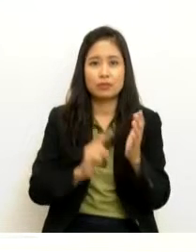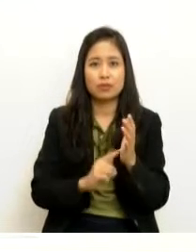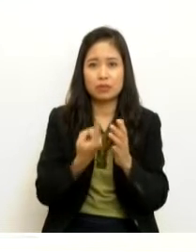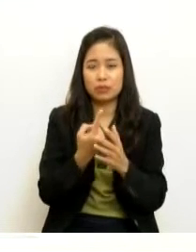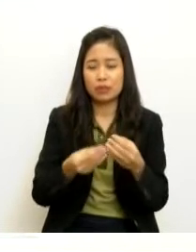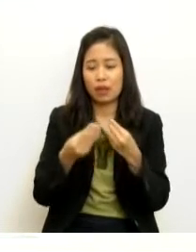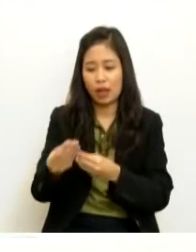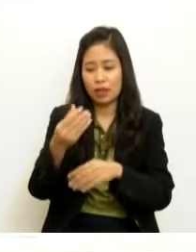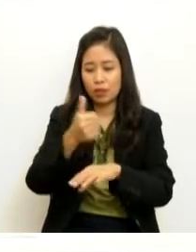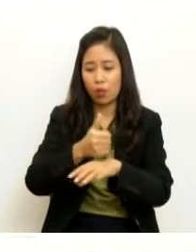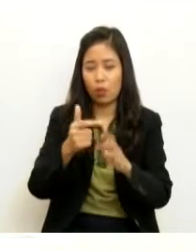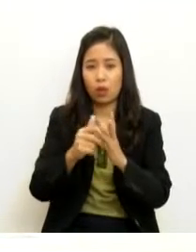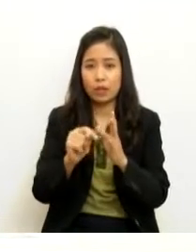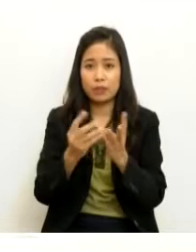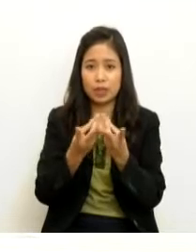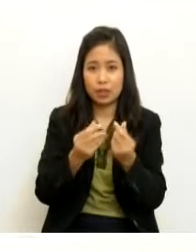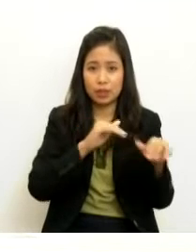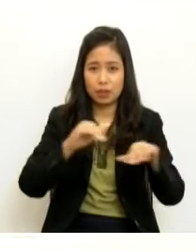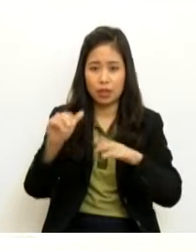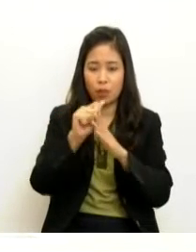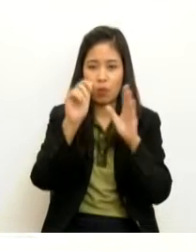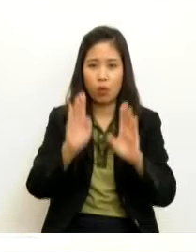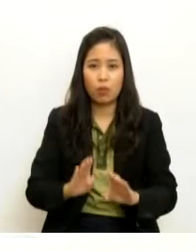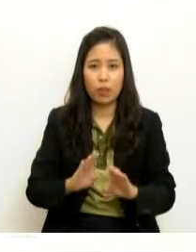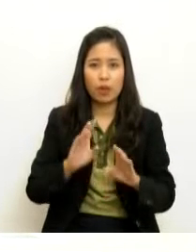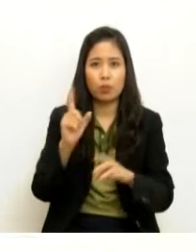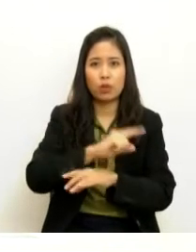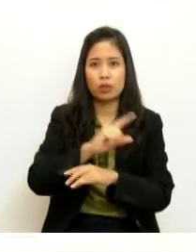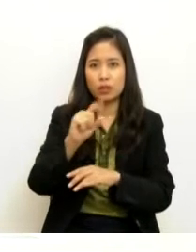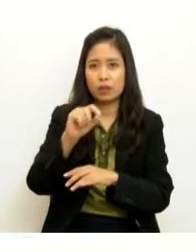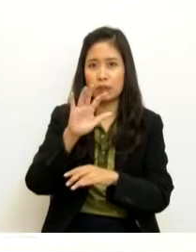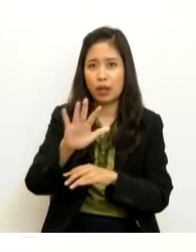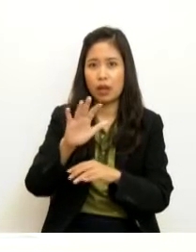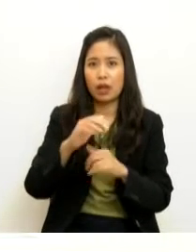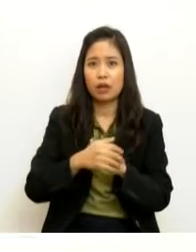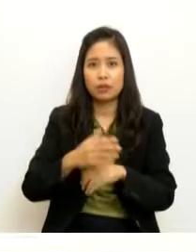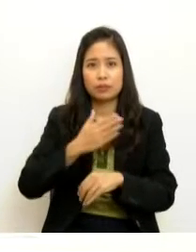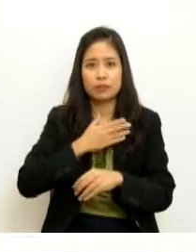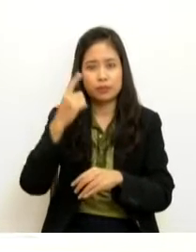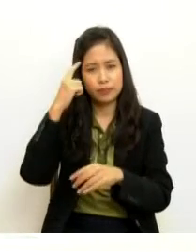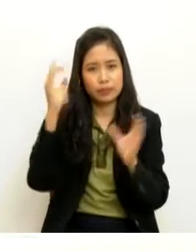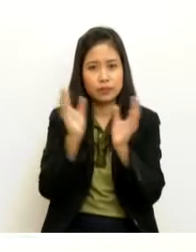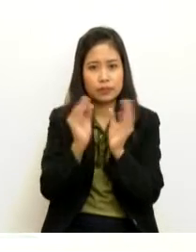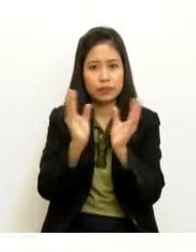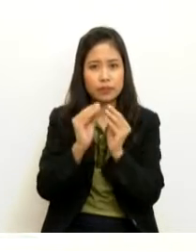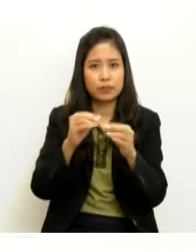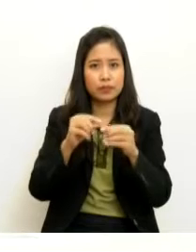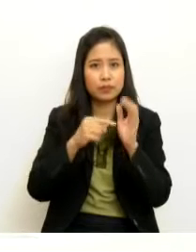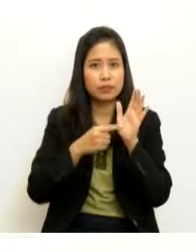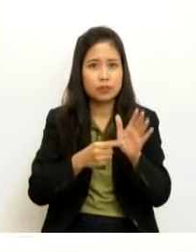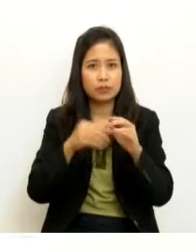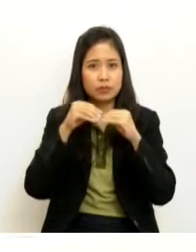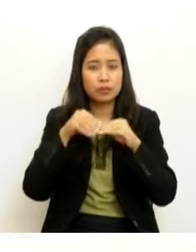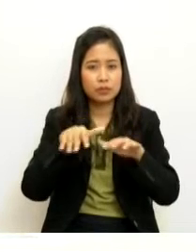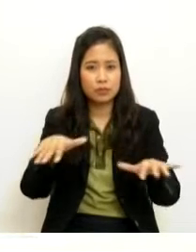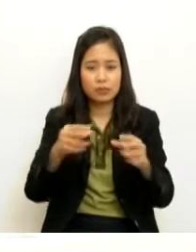ผู้อำนวยการสำนักเขตได้เตรียมการออกแบบและวันที่25นะครับผมจะประชุมชี้แจงคอนเฟอเรนซ์ลงรายละ